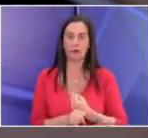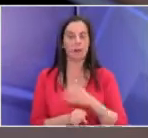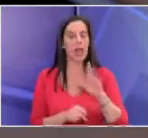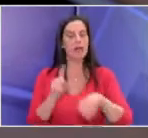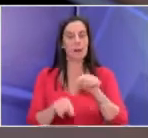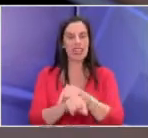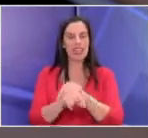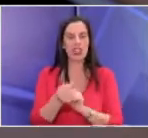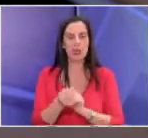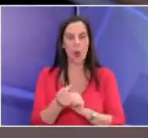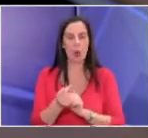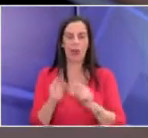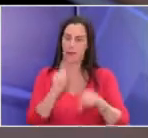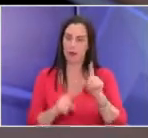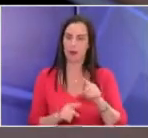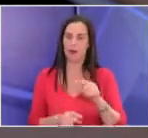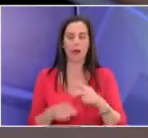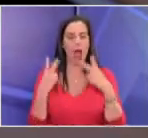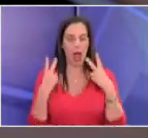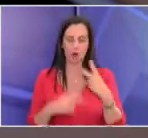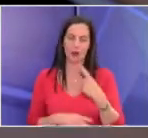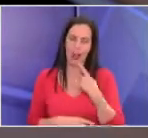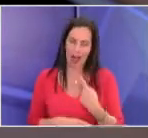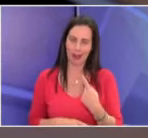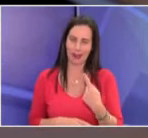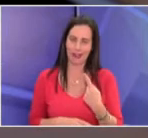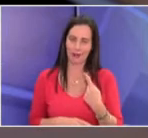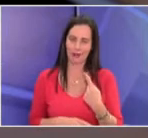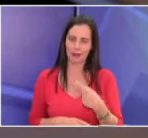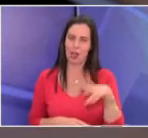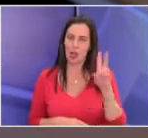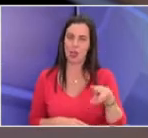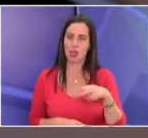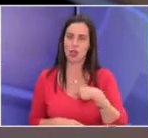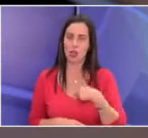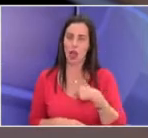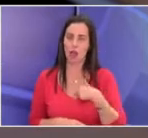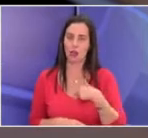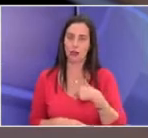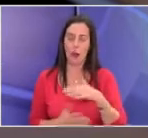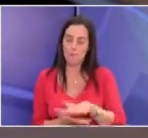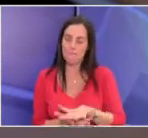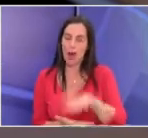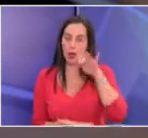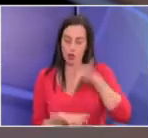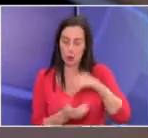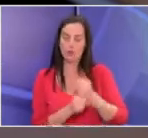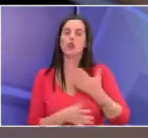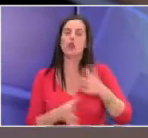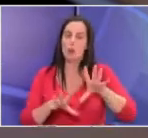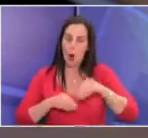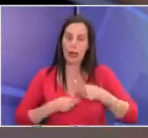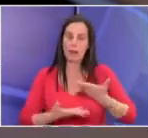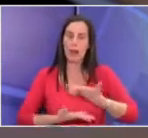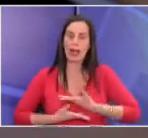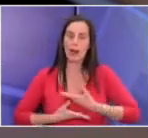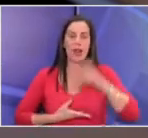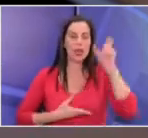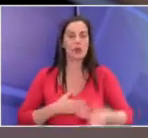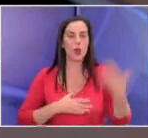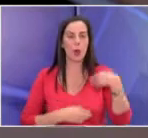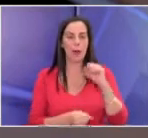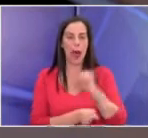גם. מה שקורה בשב"ס, גוף שאנחנו עובדים איתו בשיתוף פעולה, באמת הם מתחילים באיזשהו תהליך שיקומי בתוך הכלא.